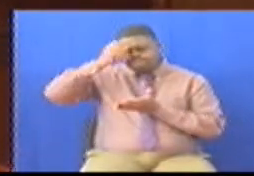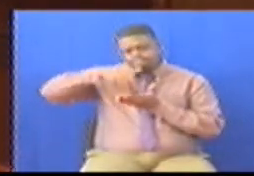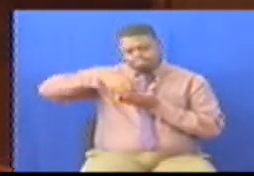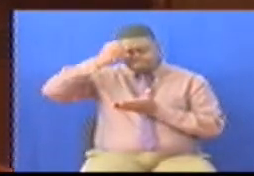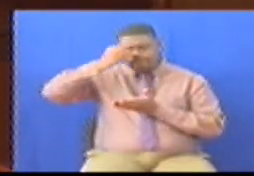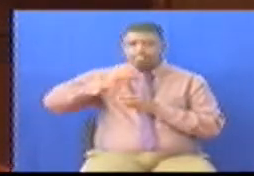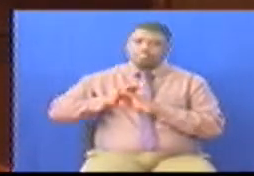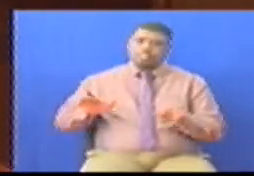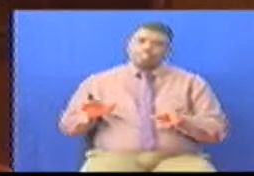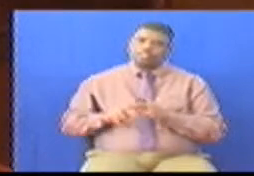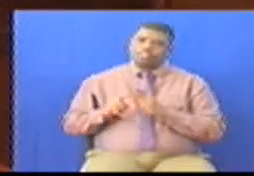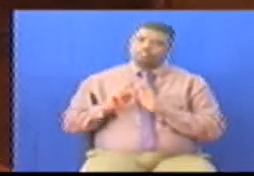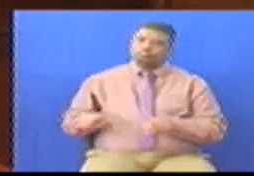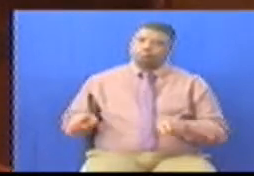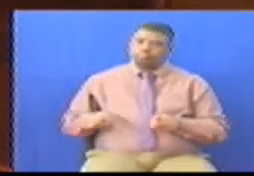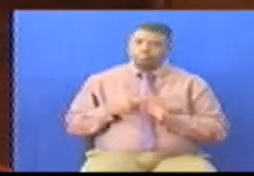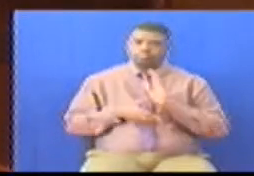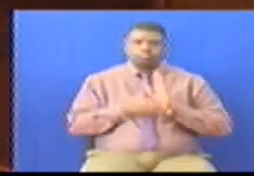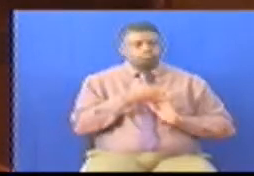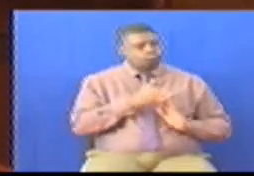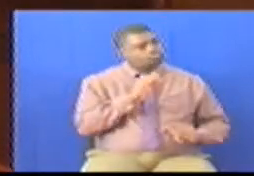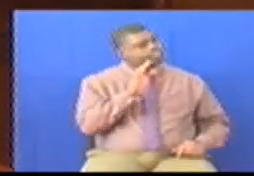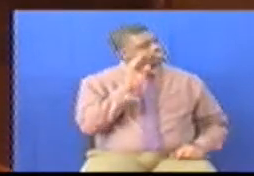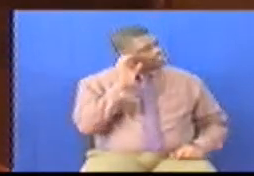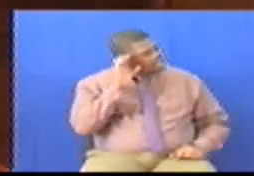tofauti na ambavyo tulikuwa tunasikia